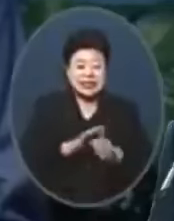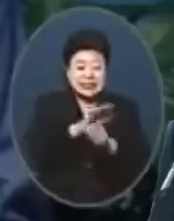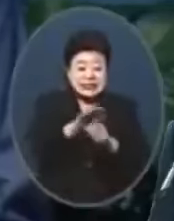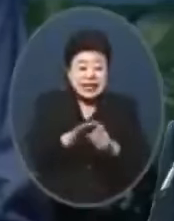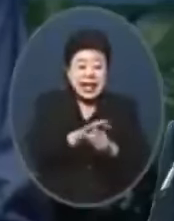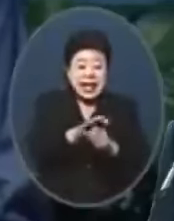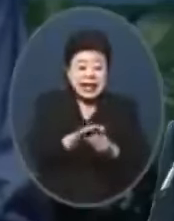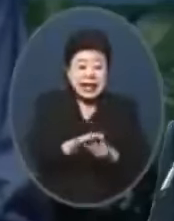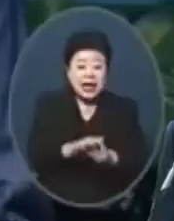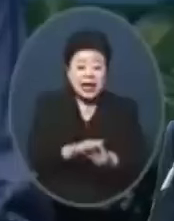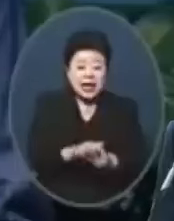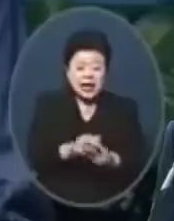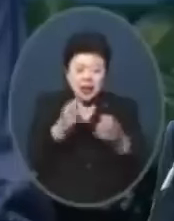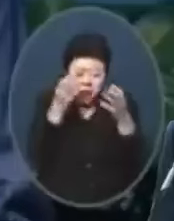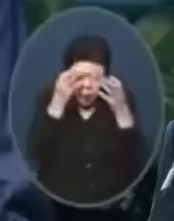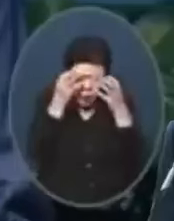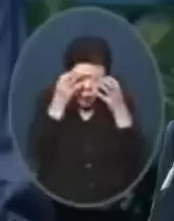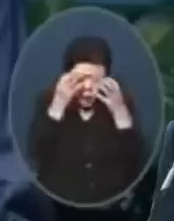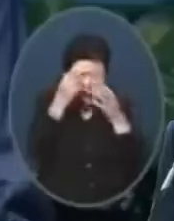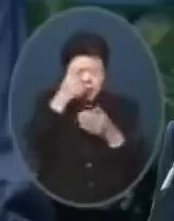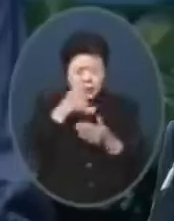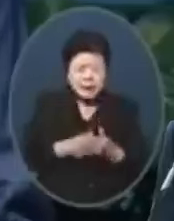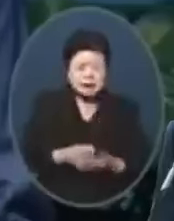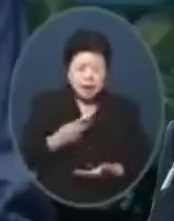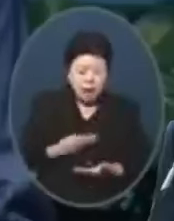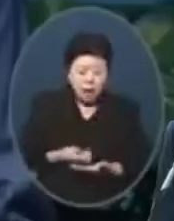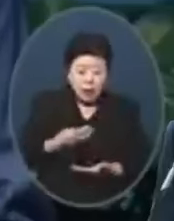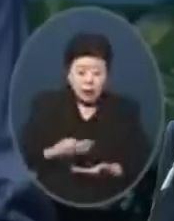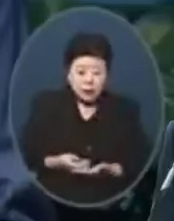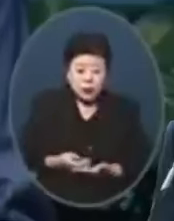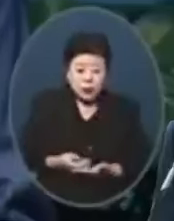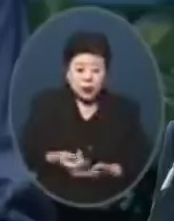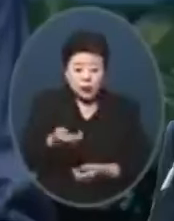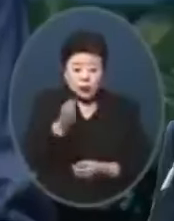사랑이란 어떠한 고난의 수렁에 빠져 흐물적일지라도